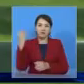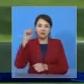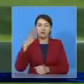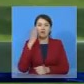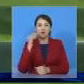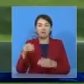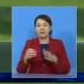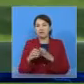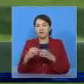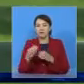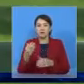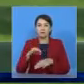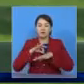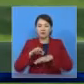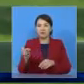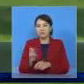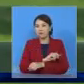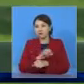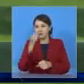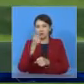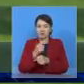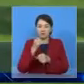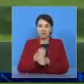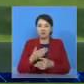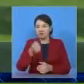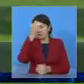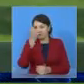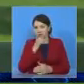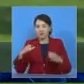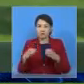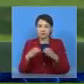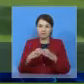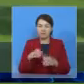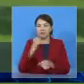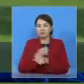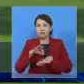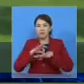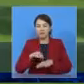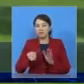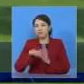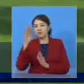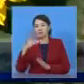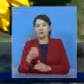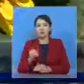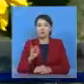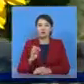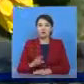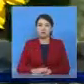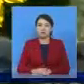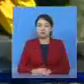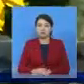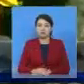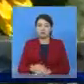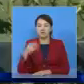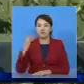Алматы, которая приехала к нам и проводит необходимые работы. Выражаю благодарность компании, работы проводятся на высшем уровне. В этом году